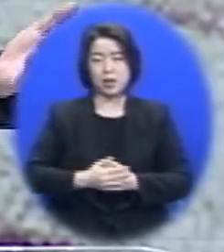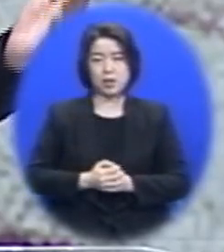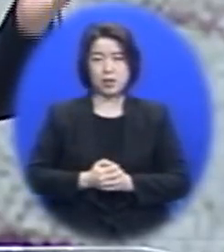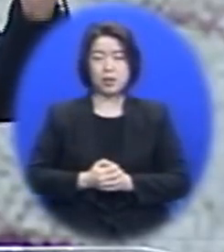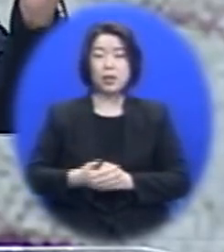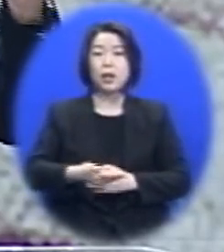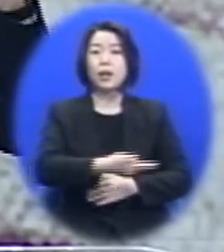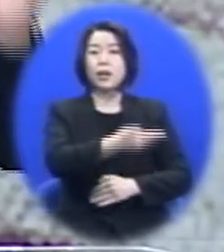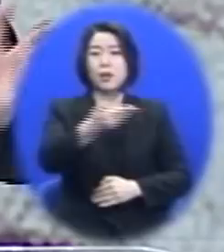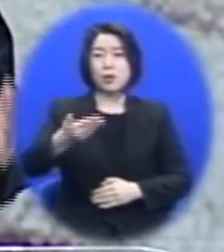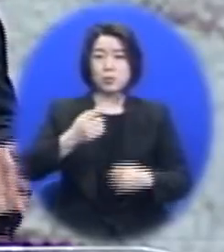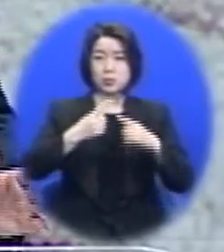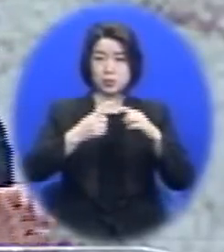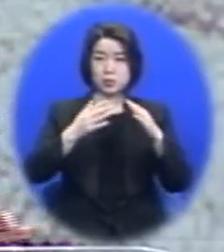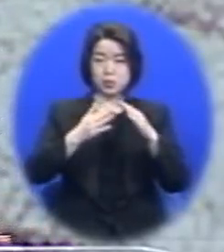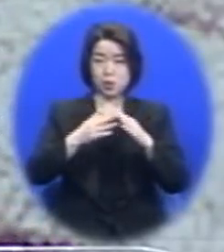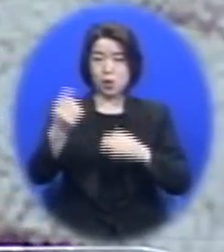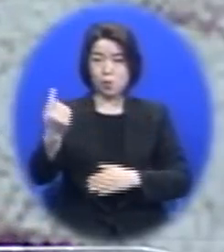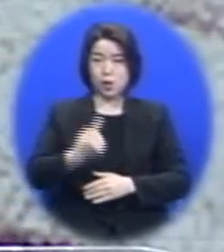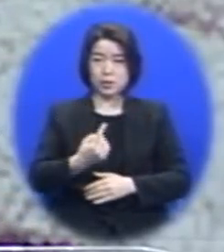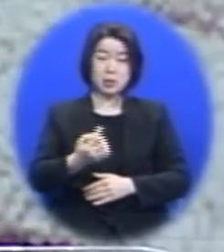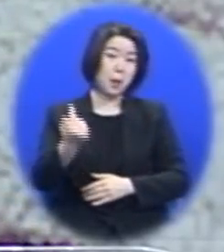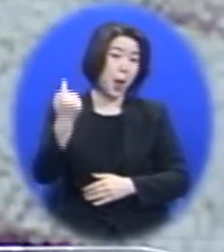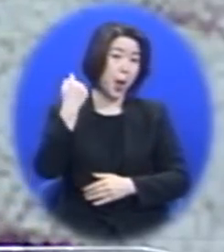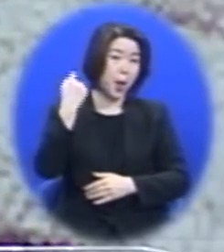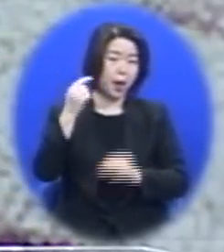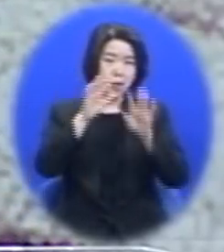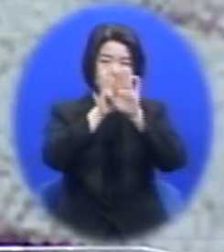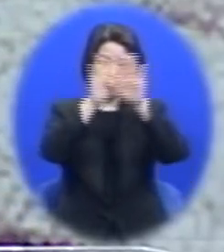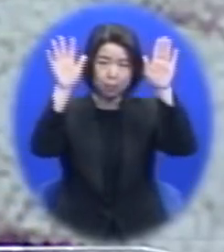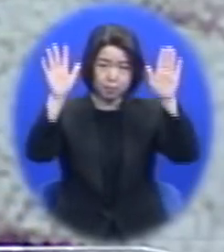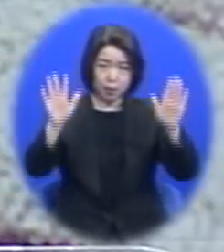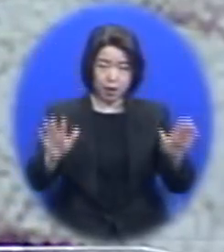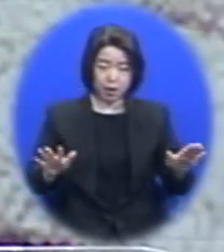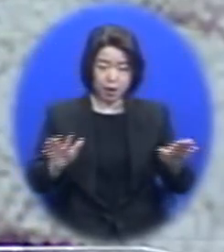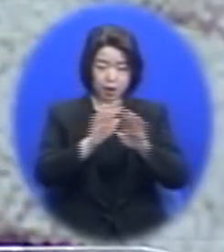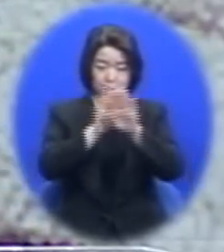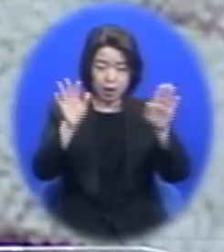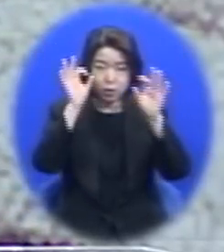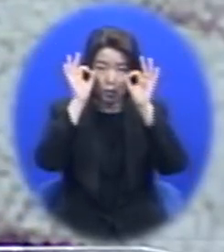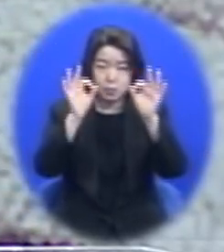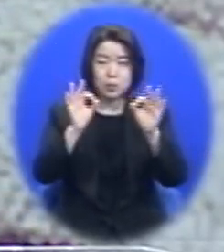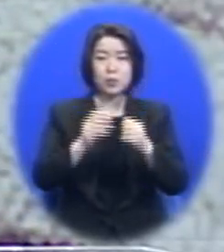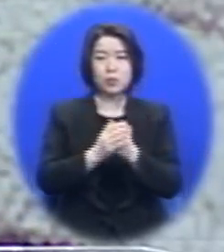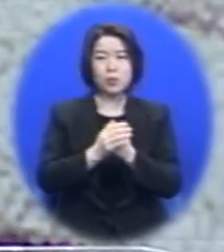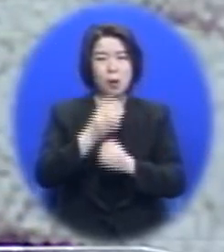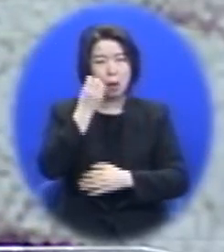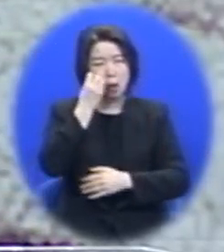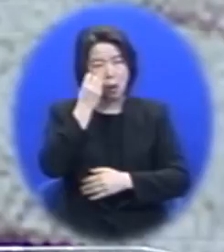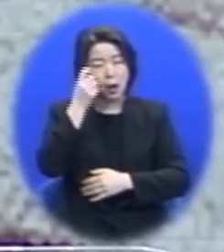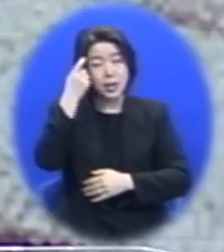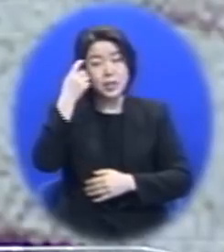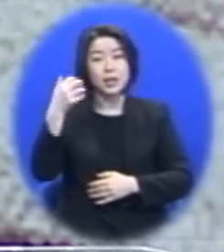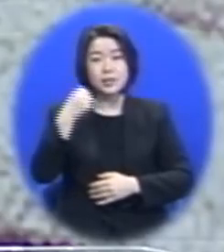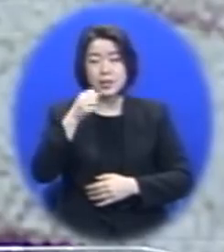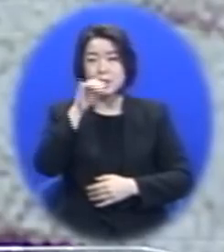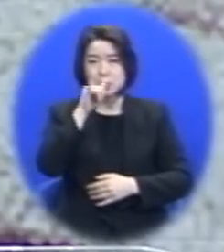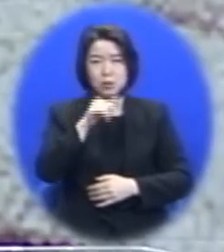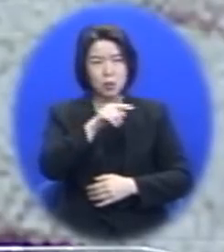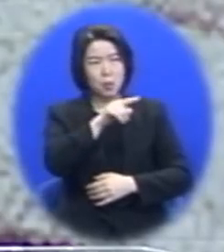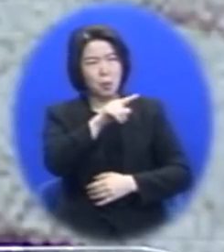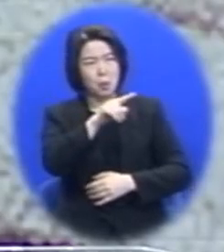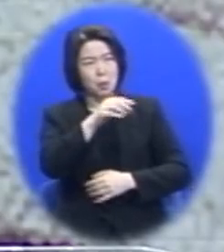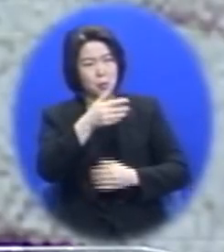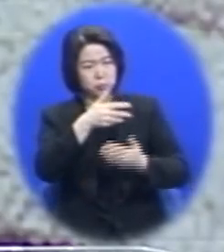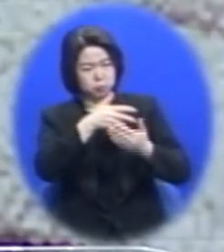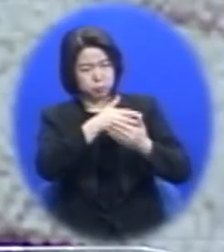교회에 오셔서 교회 전면에 있는 대형 현수막을 보시고 좀 의아하게 생각하시는 분도 있으실 겁니다 저런걸 왜 저렇게